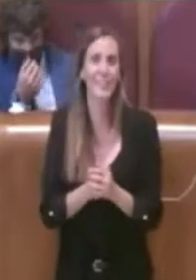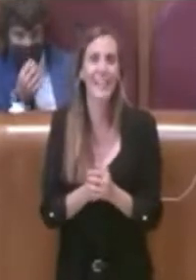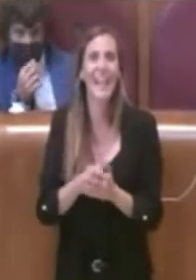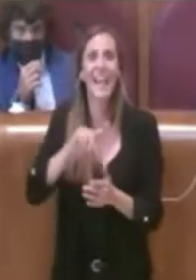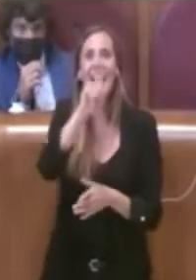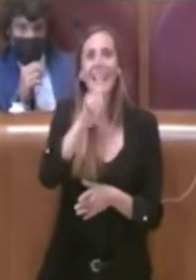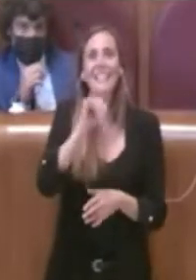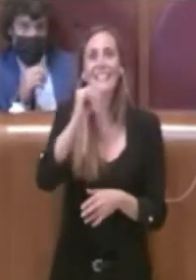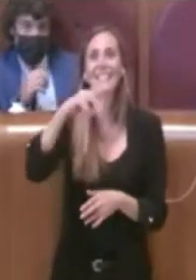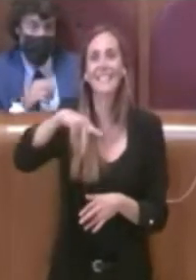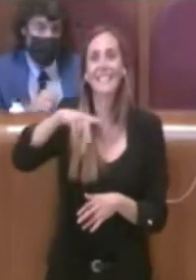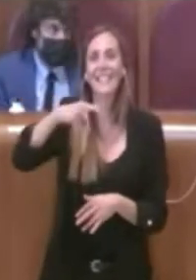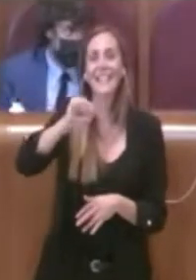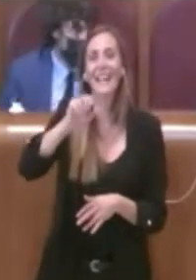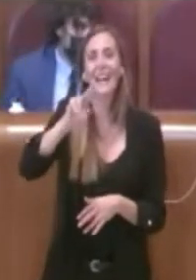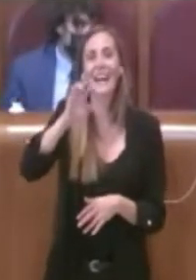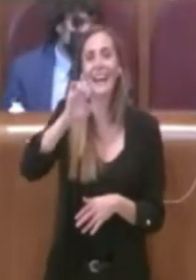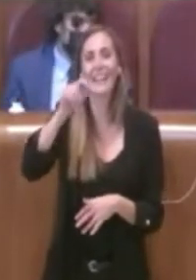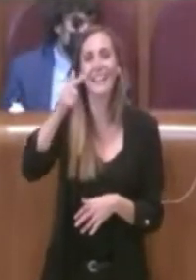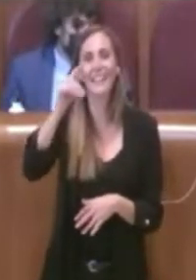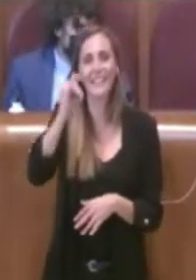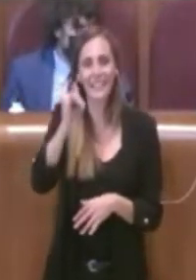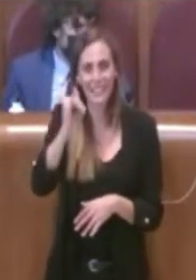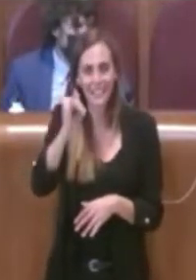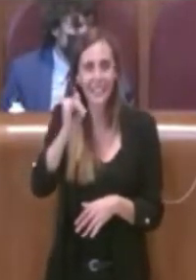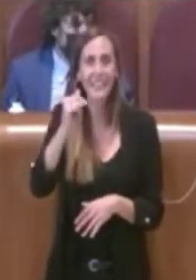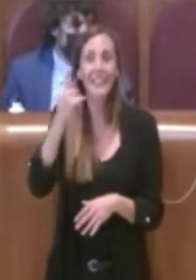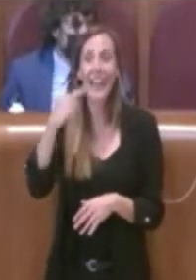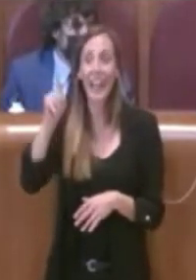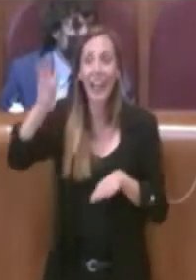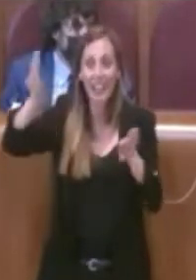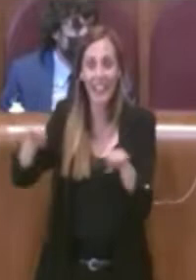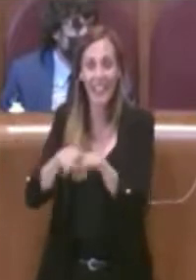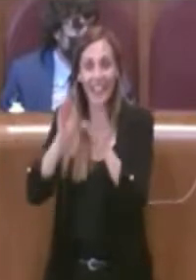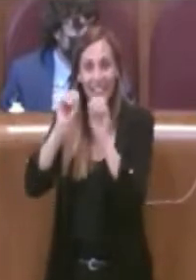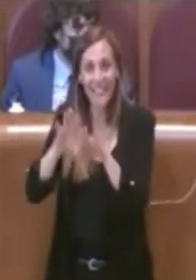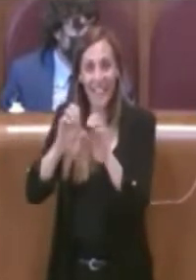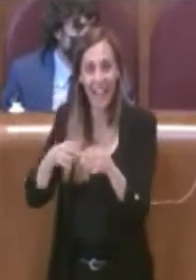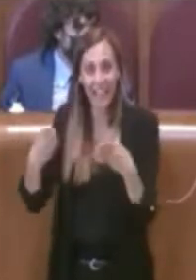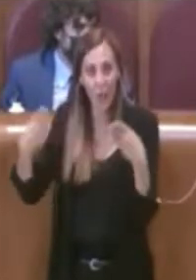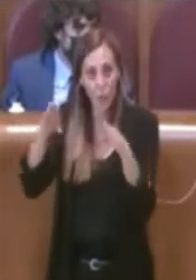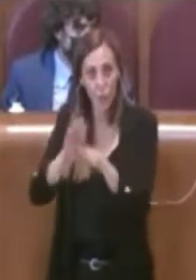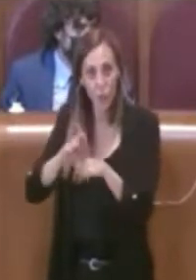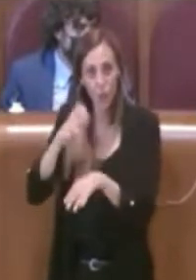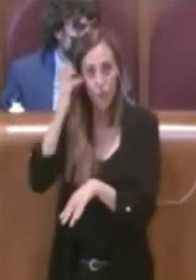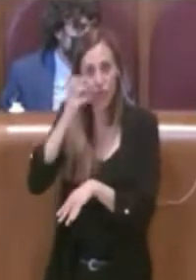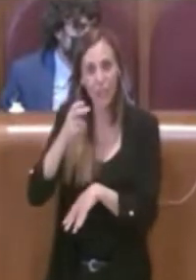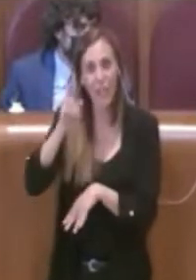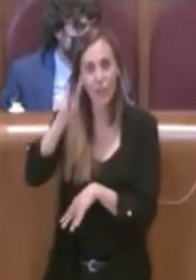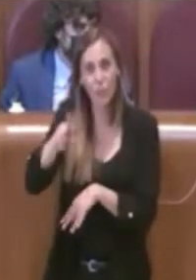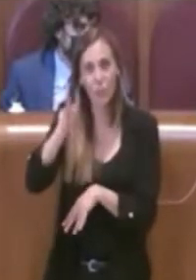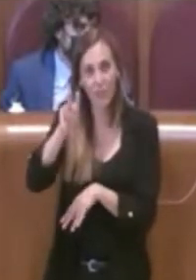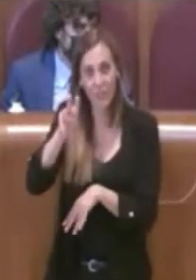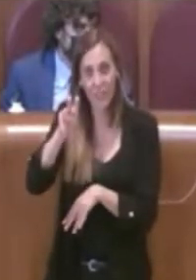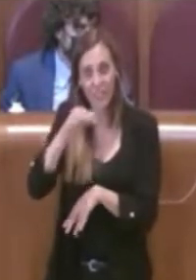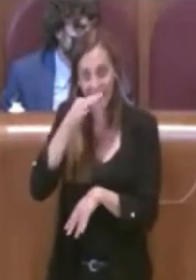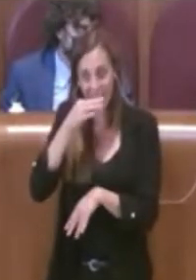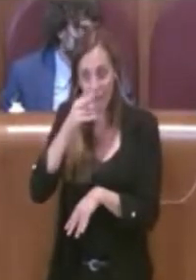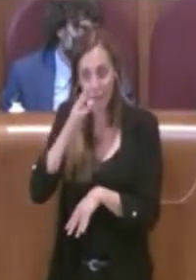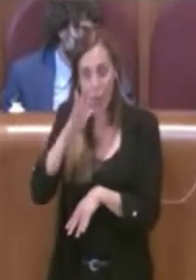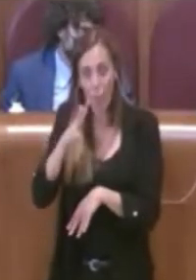zingaretti ha chiuso una discarica a gennaio 2020 con due anni e mezzo di